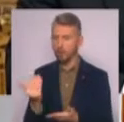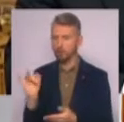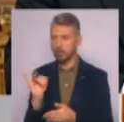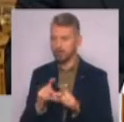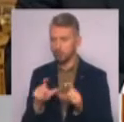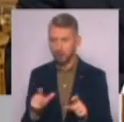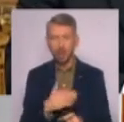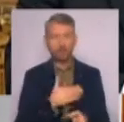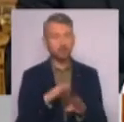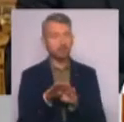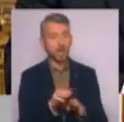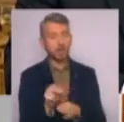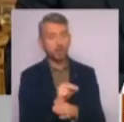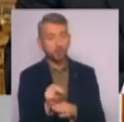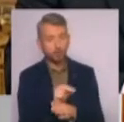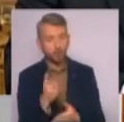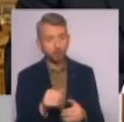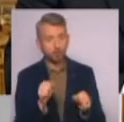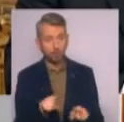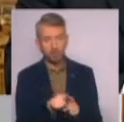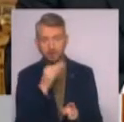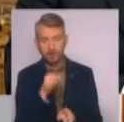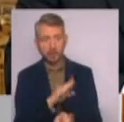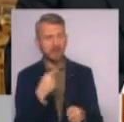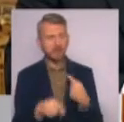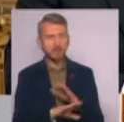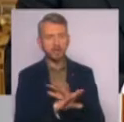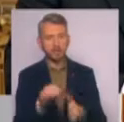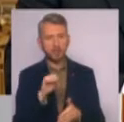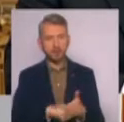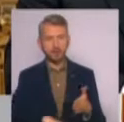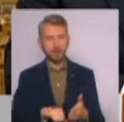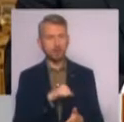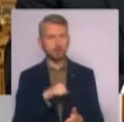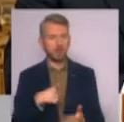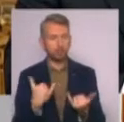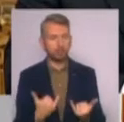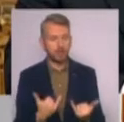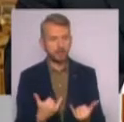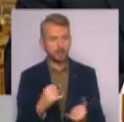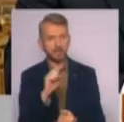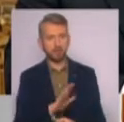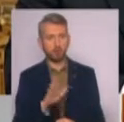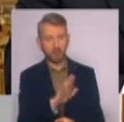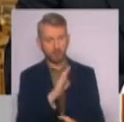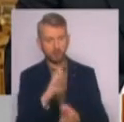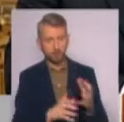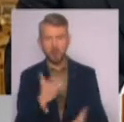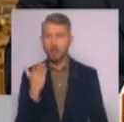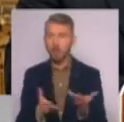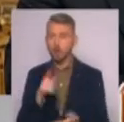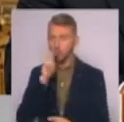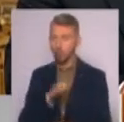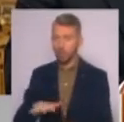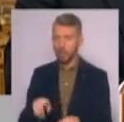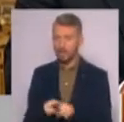стандарти лікування, якщо можна так сказати, не відрізняються від найсучасніших європейських, тобто, світових. Тобто, якщо на Україні